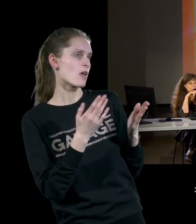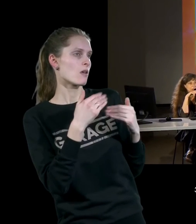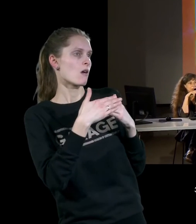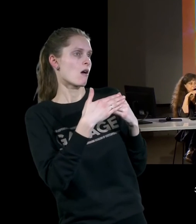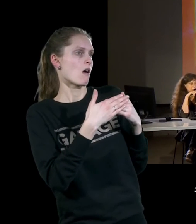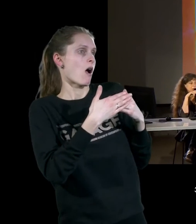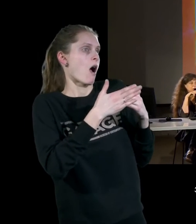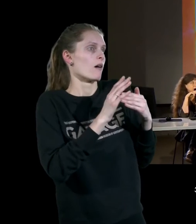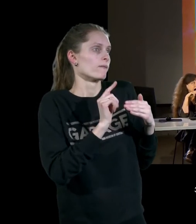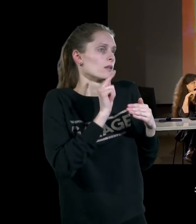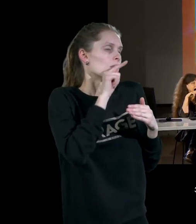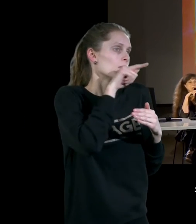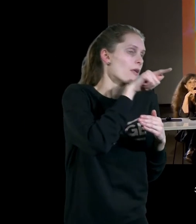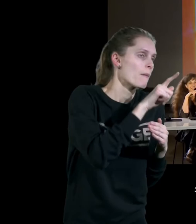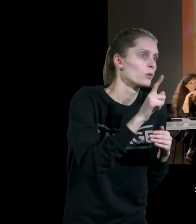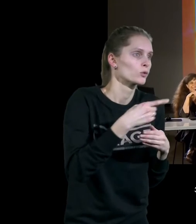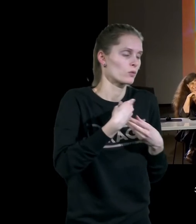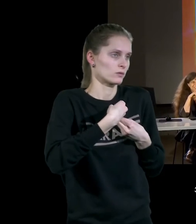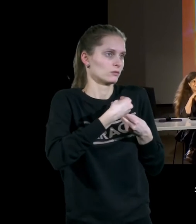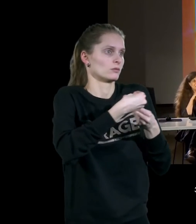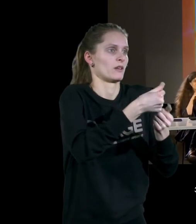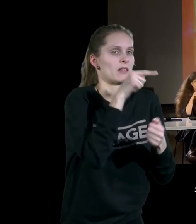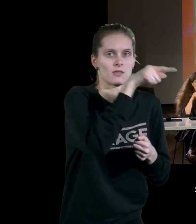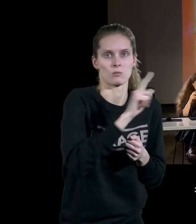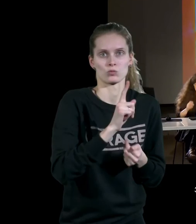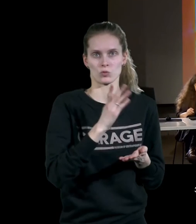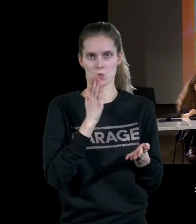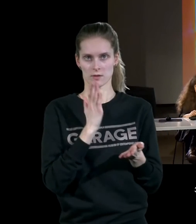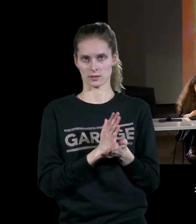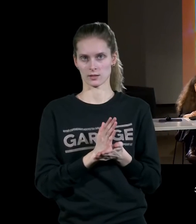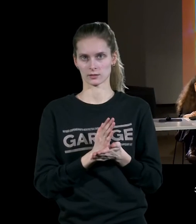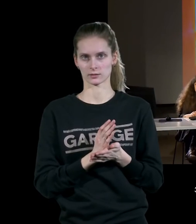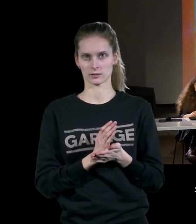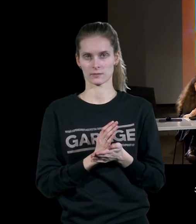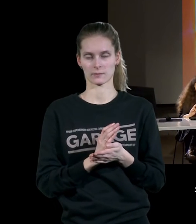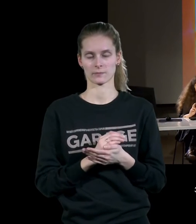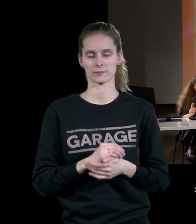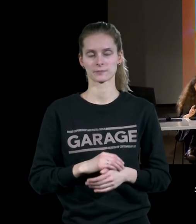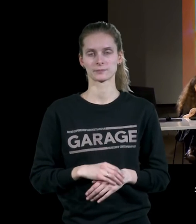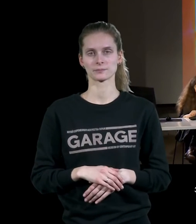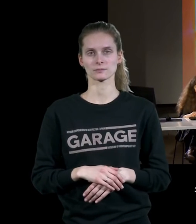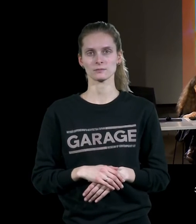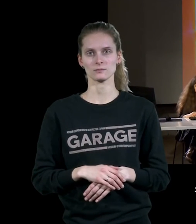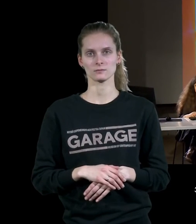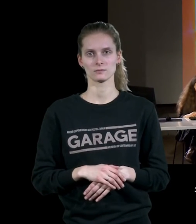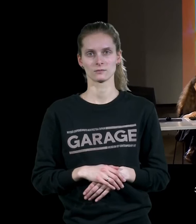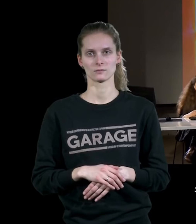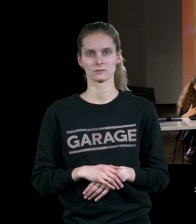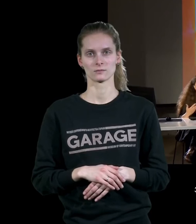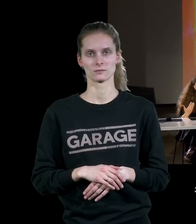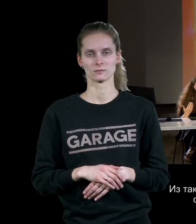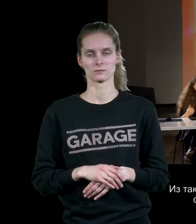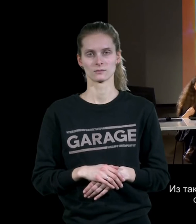что-то, куда он и заманивает, в общем, зрителя. А, хотя там все происходит не совсем